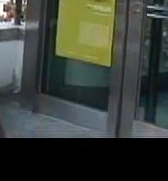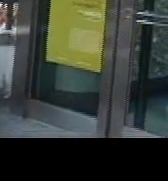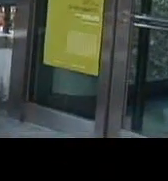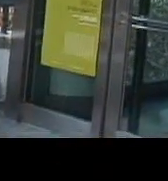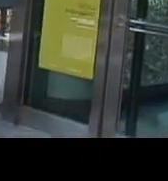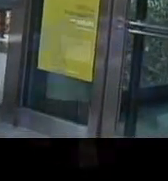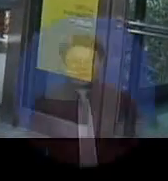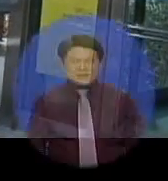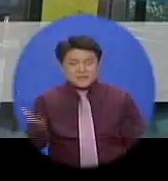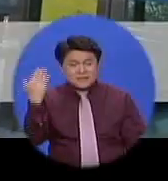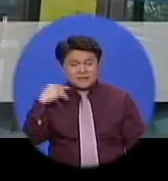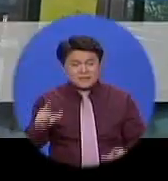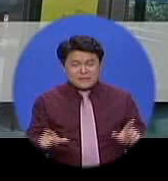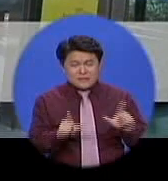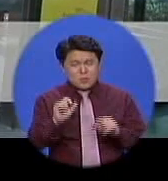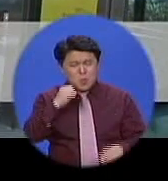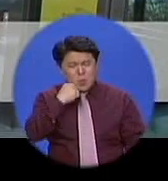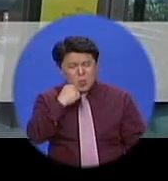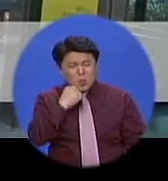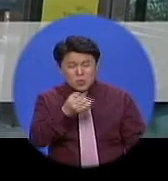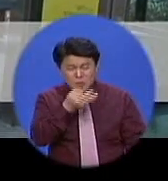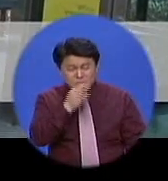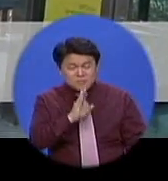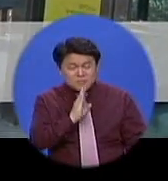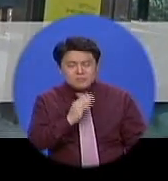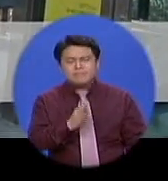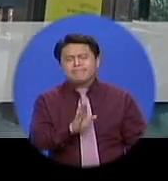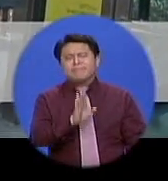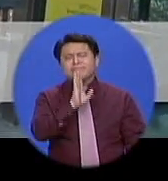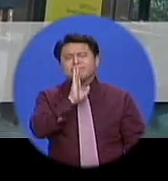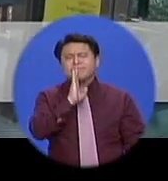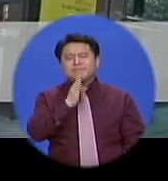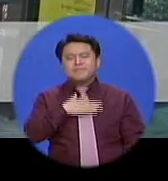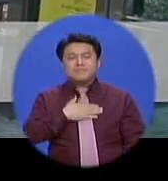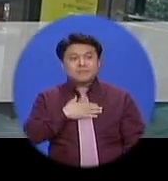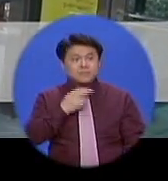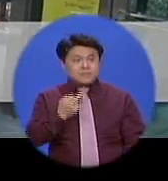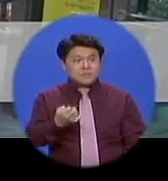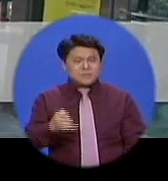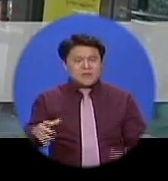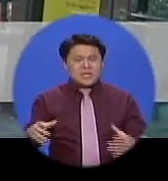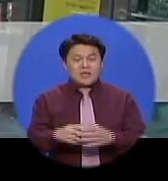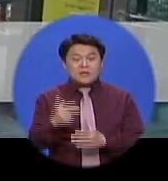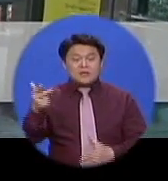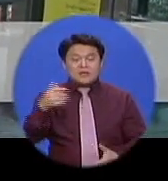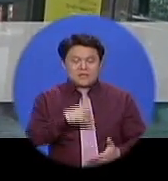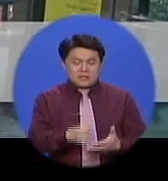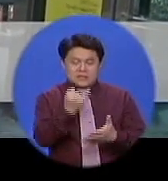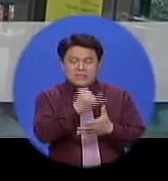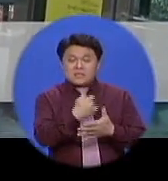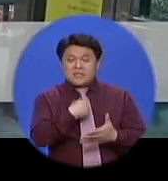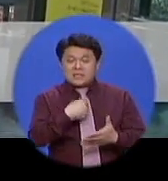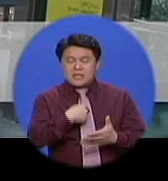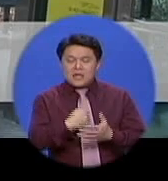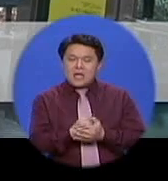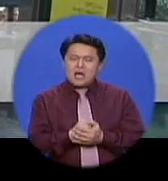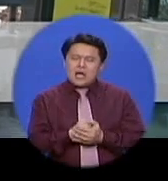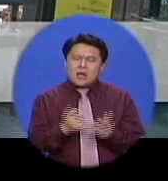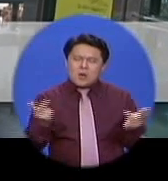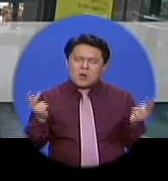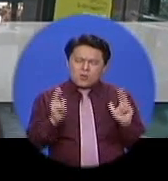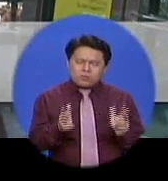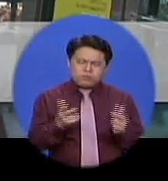그때는 참 힘들었죠. 힘들었죠. 아이고. 내가 동생이 7이잖아요. 내가 막달이거든. 그래서 내가 공장에